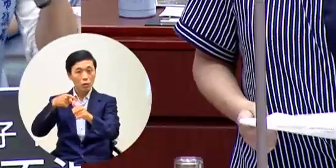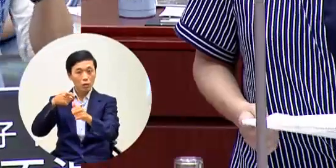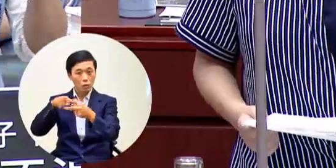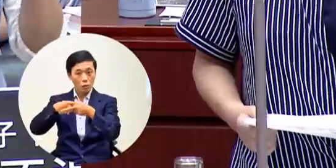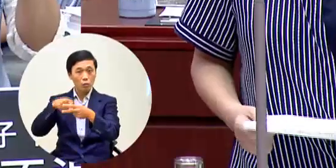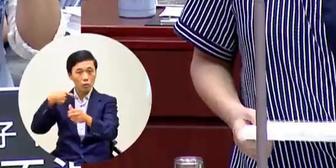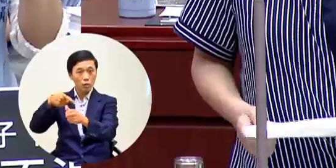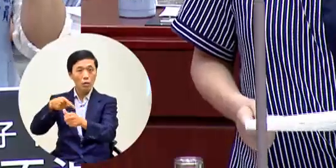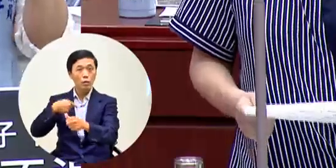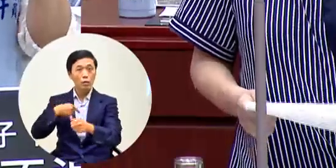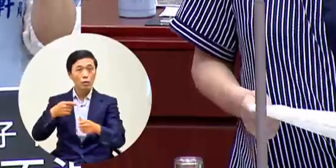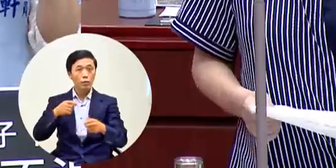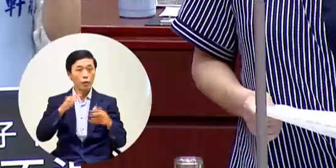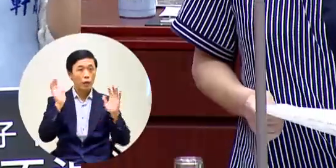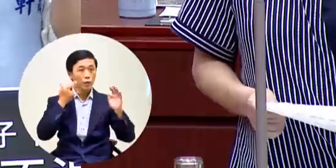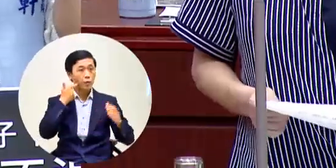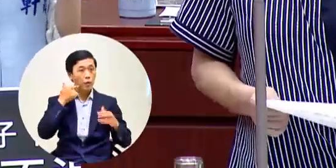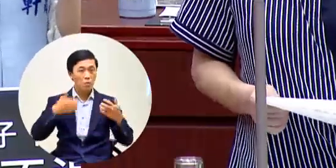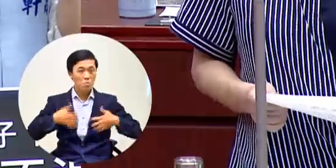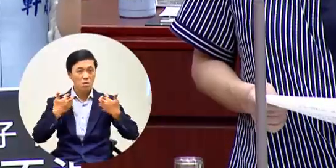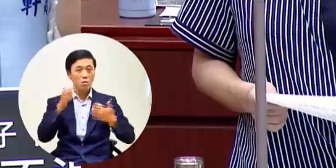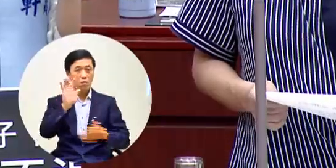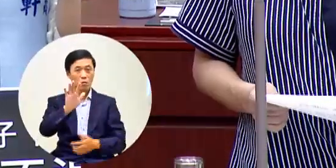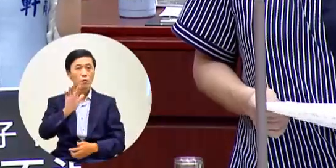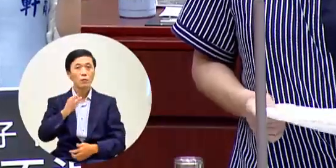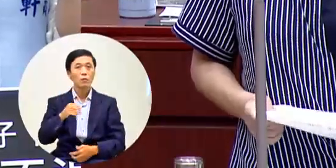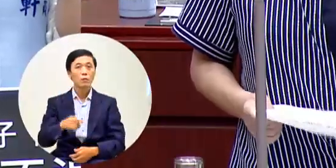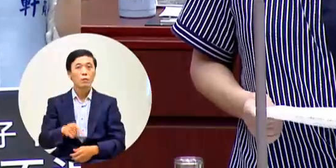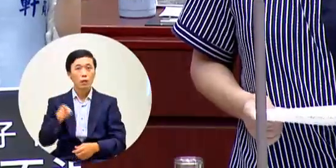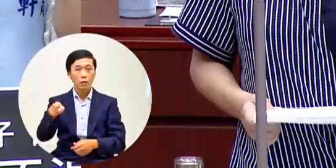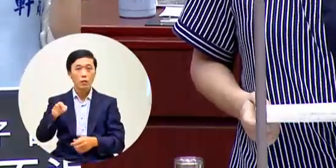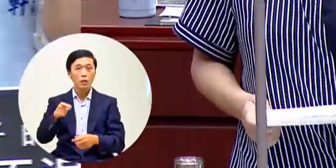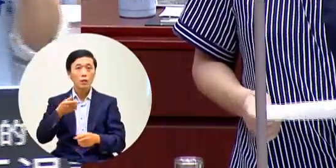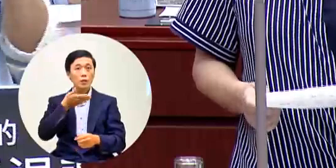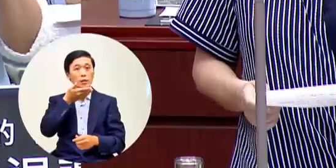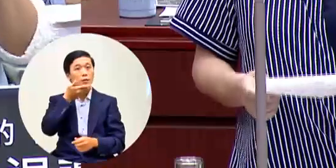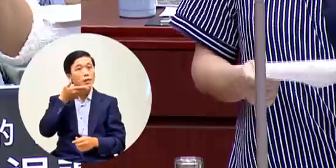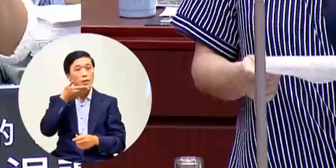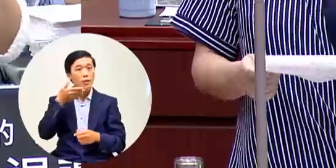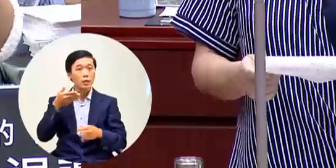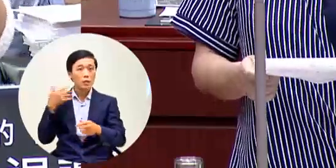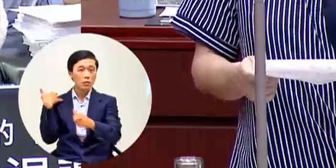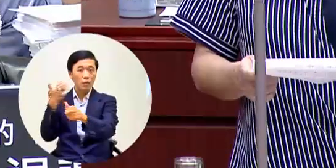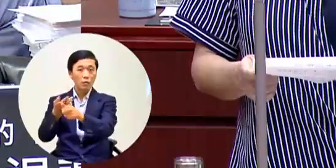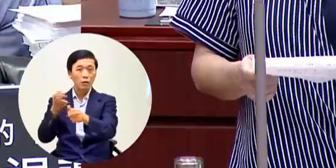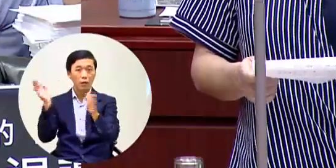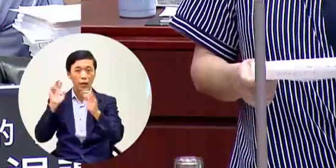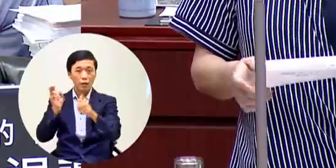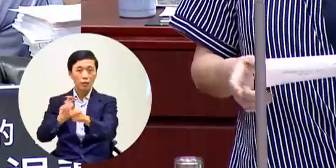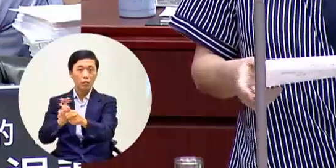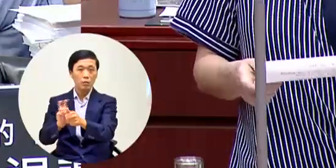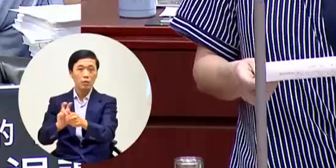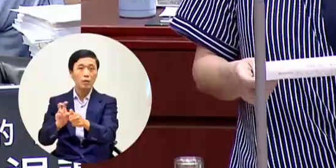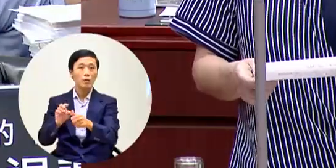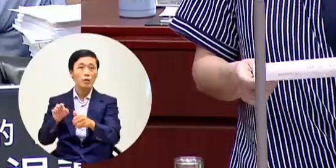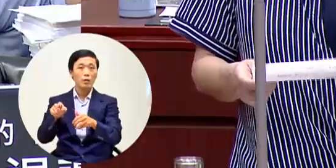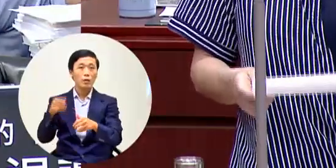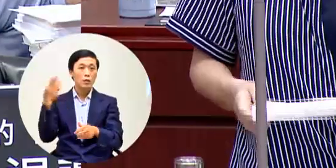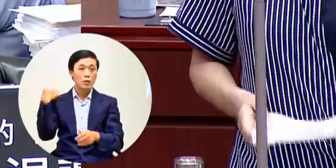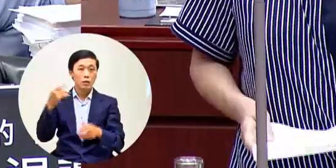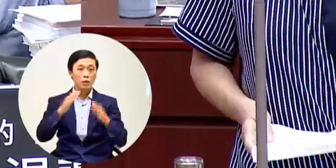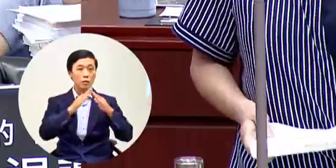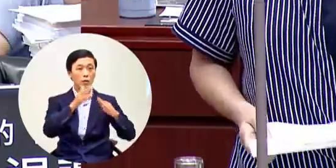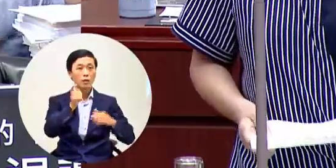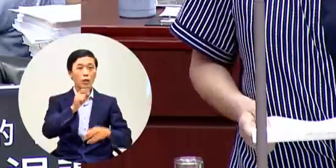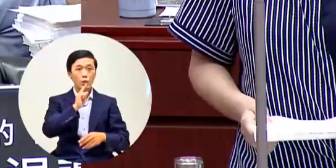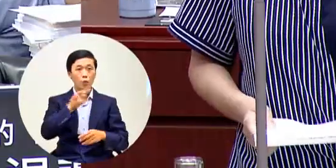非常的愤怒。 那我们这个私托的这个联合稽查，我们到目前上次市长有说我们